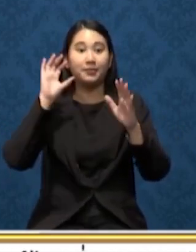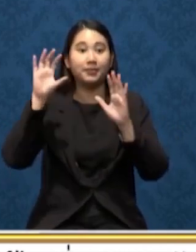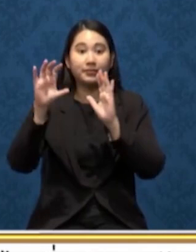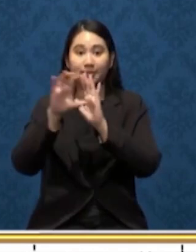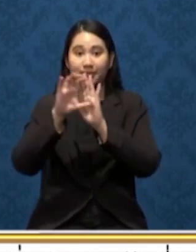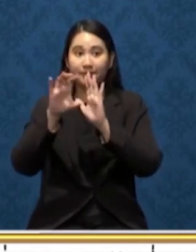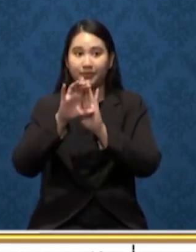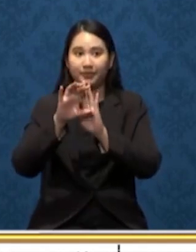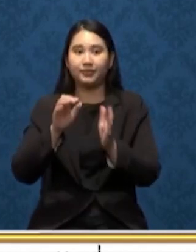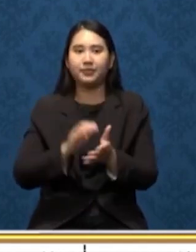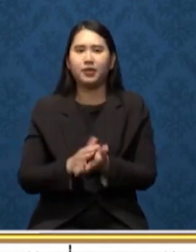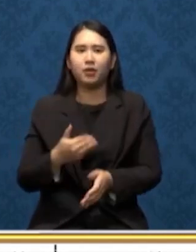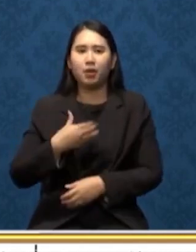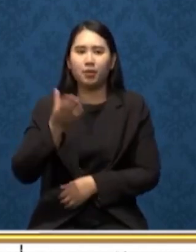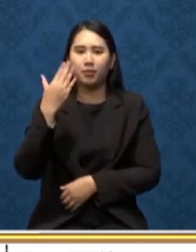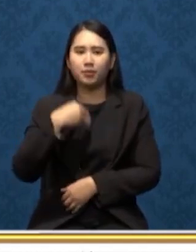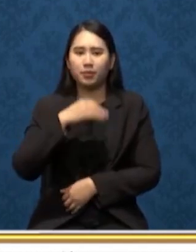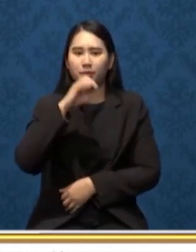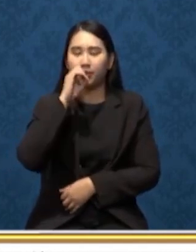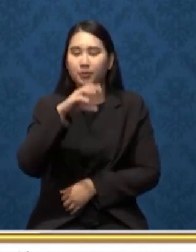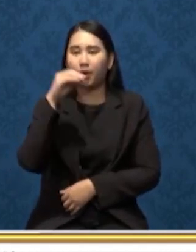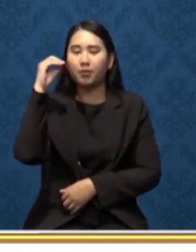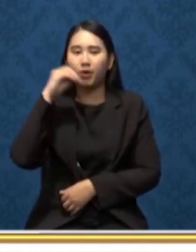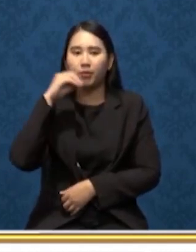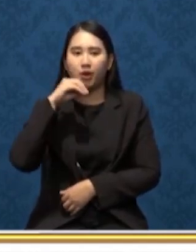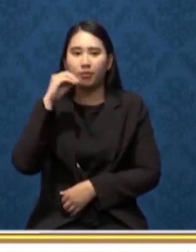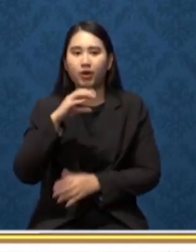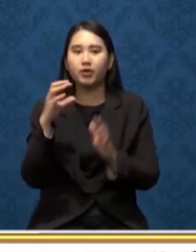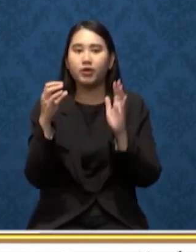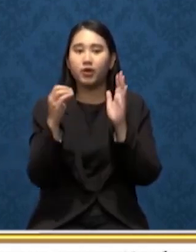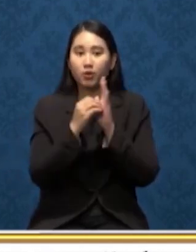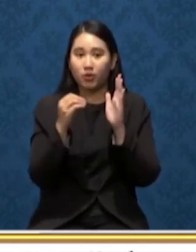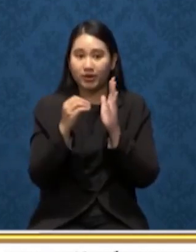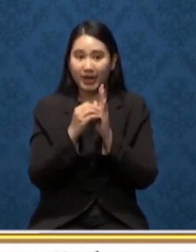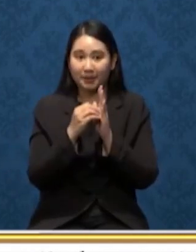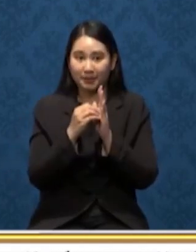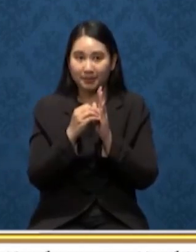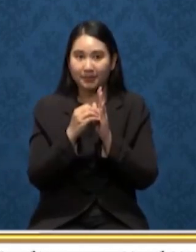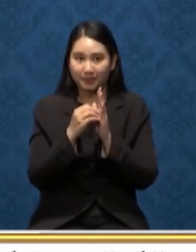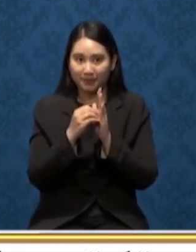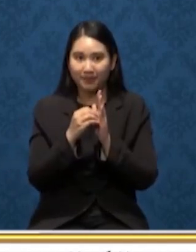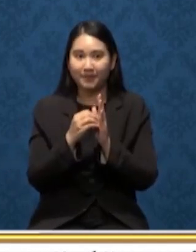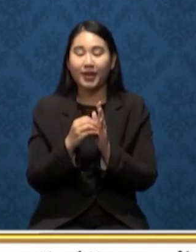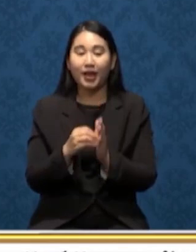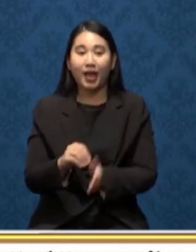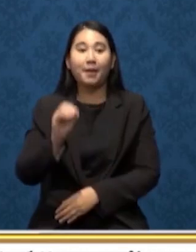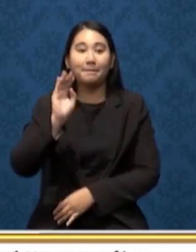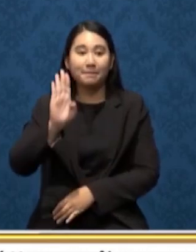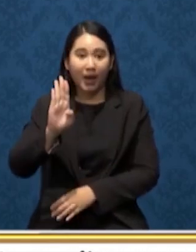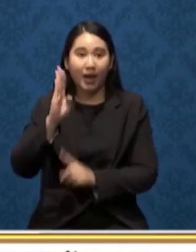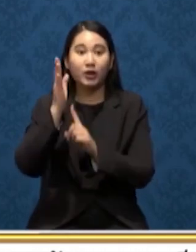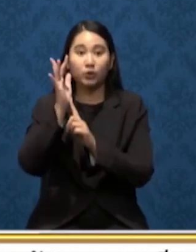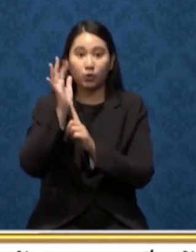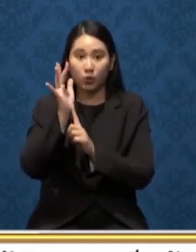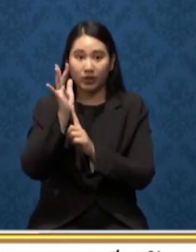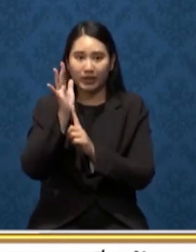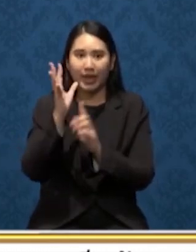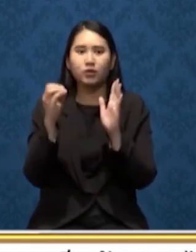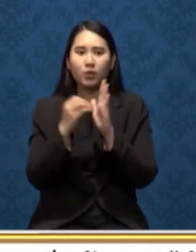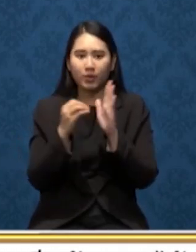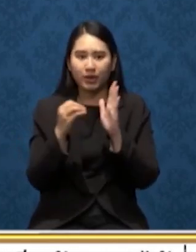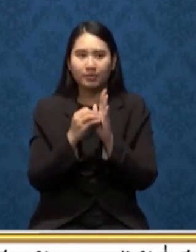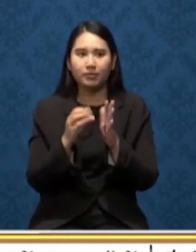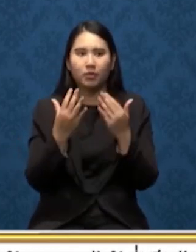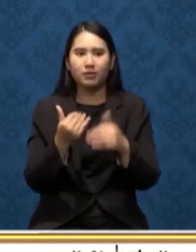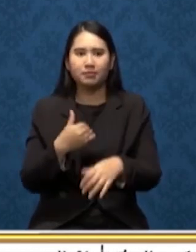หารือในกับท่านประธานไปหลายครั้งแล้วเอ่อกรุงเทพมหานครเขตบางขุนเทียนอยู่ในชายแดนกรุงเทพฯของเราเนี่ยครับมีจุดที่รัก